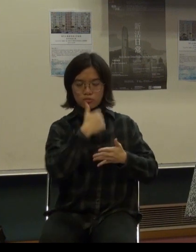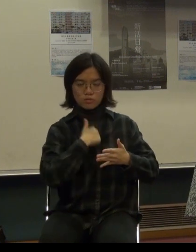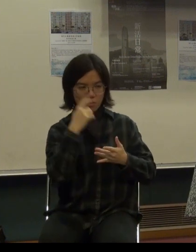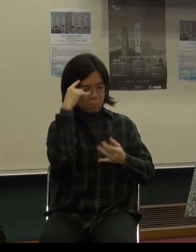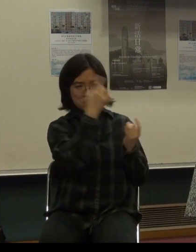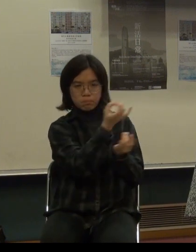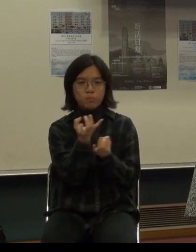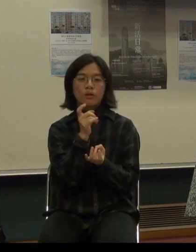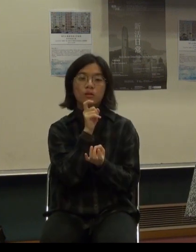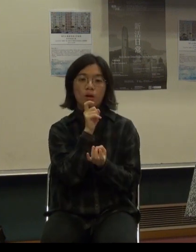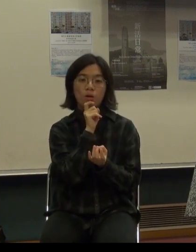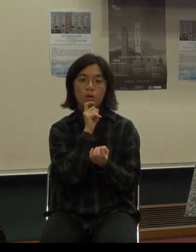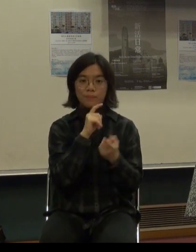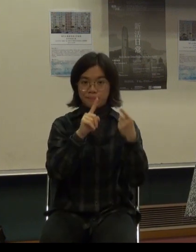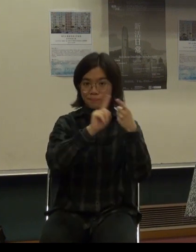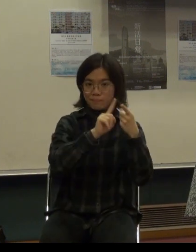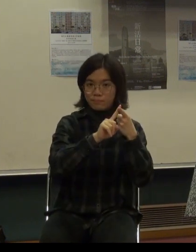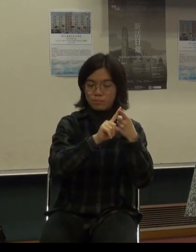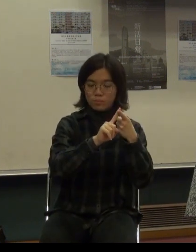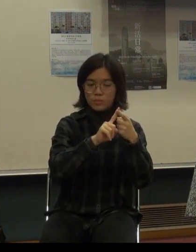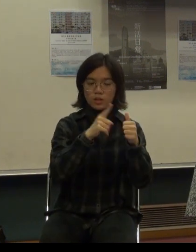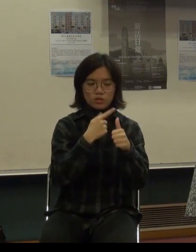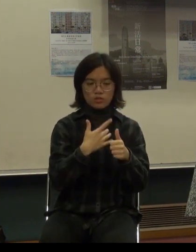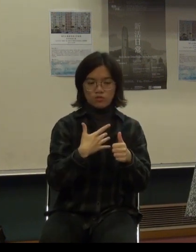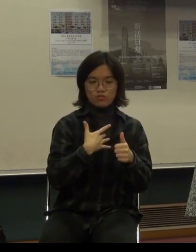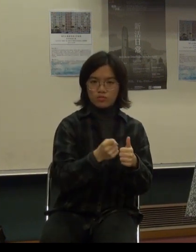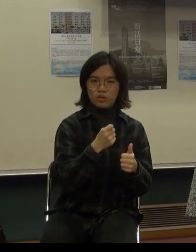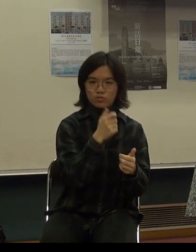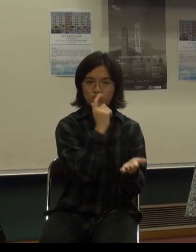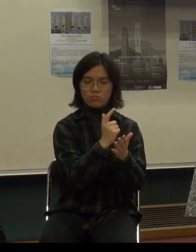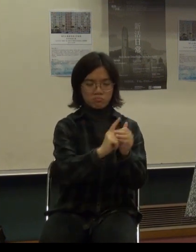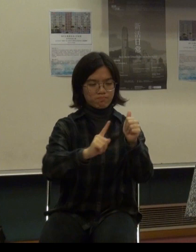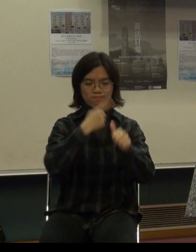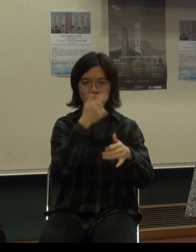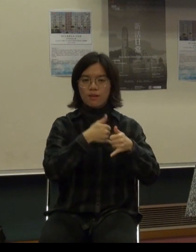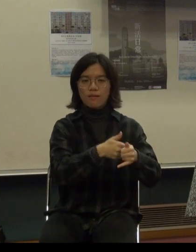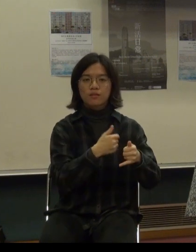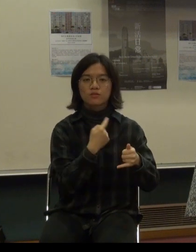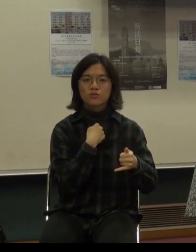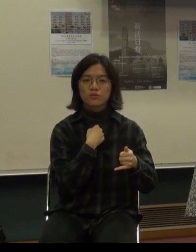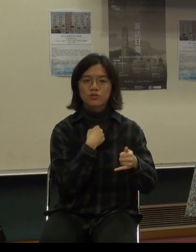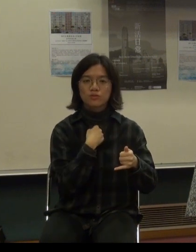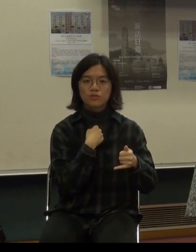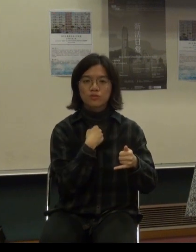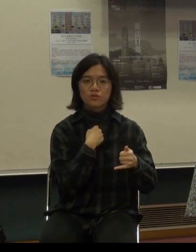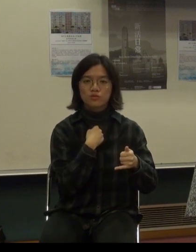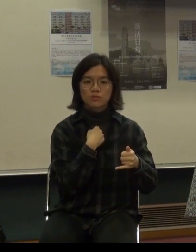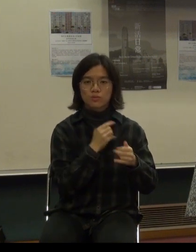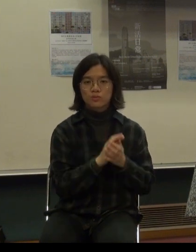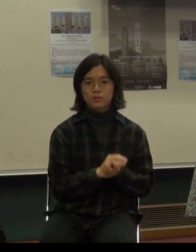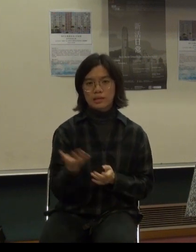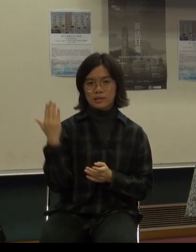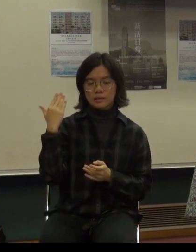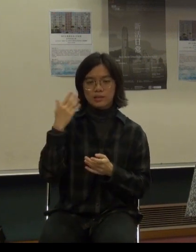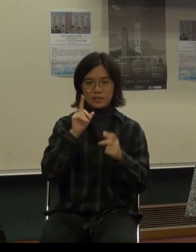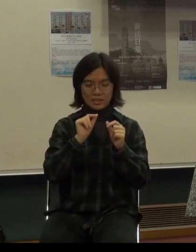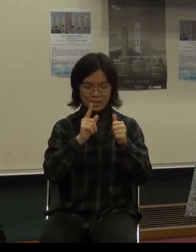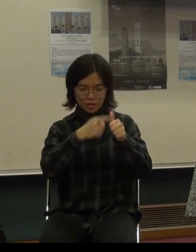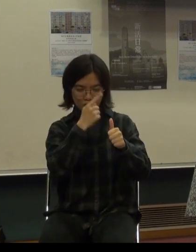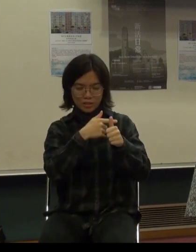的。第一呢，就是說他覺得功能是要主導的，即功能 是凌駕了以前的一些，即用功能